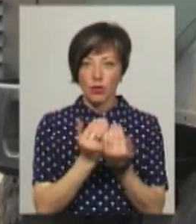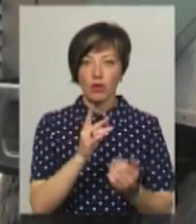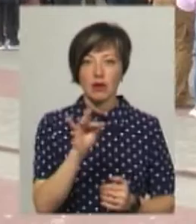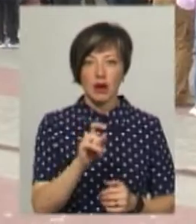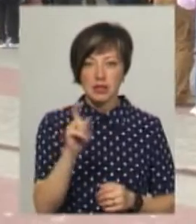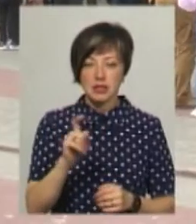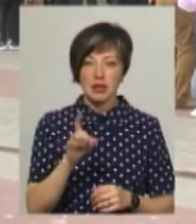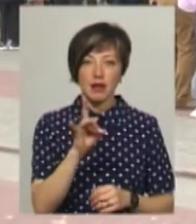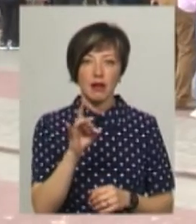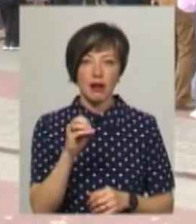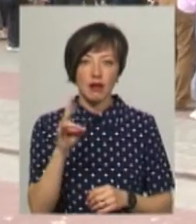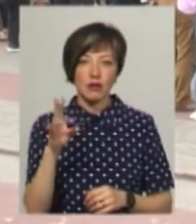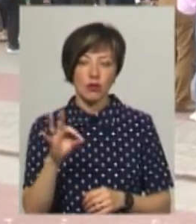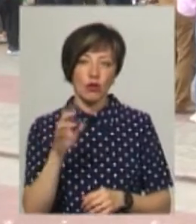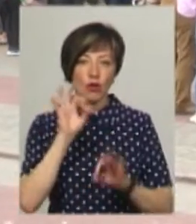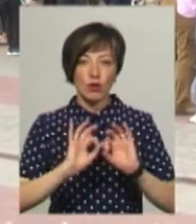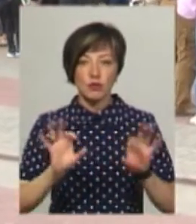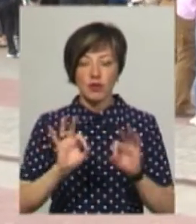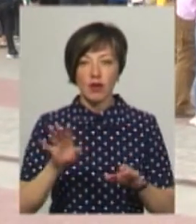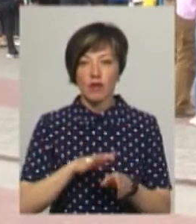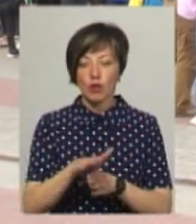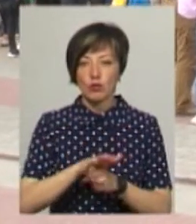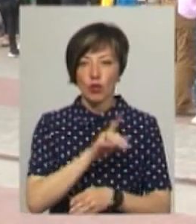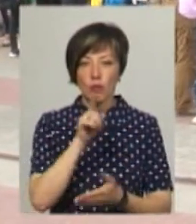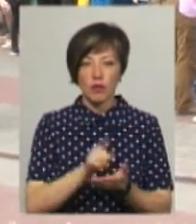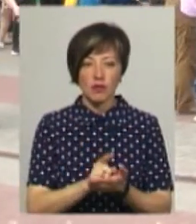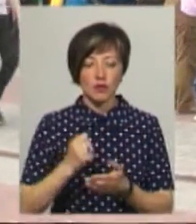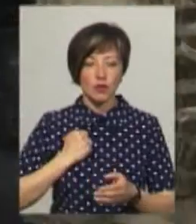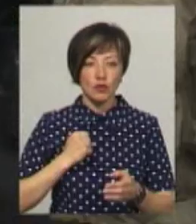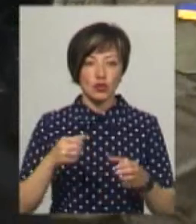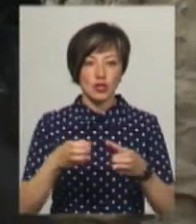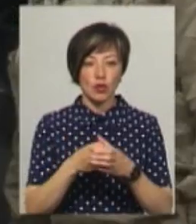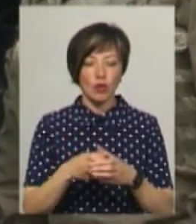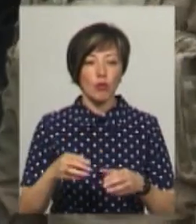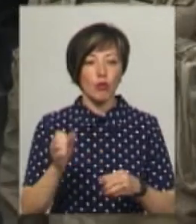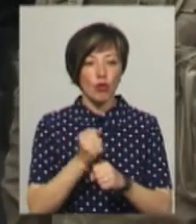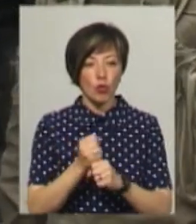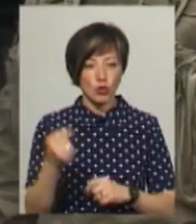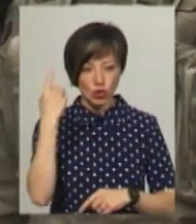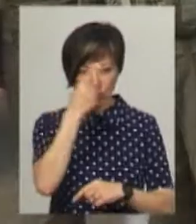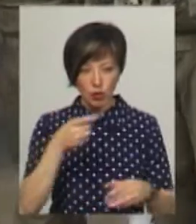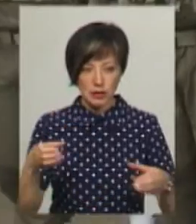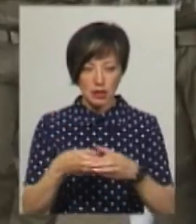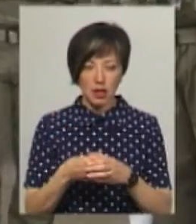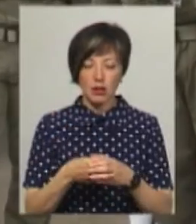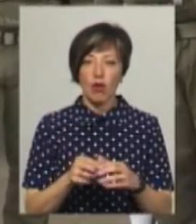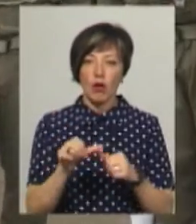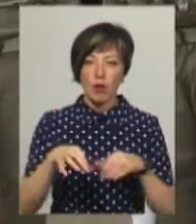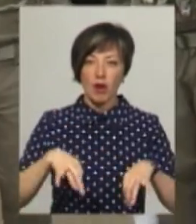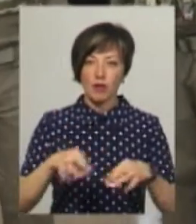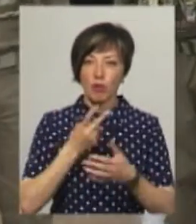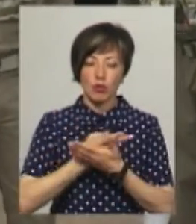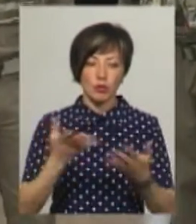Дастер», розповідає тимчасово виконуючий обов'язки командира військової частини по роботі з особовим складом Ярослав Бігус. Каже, окрім автівок,